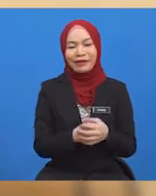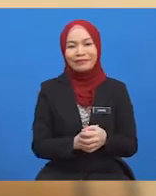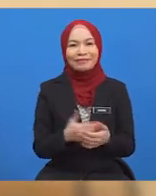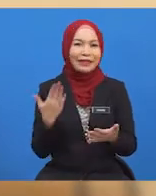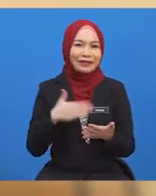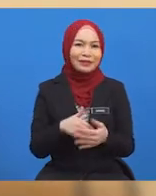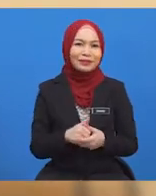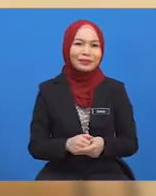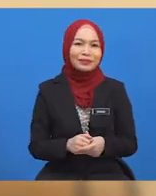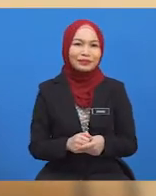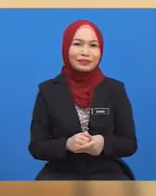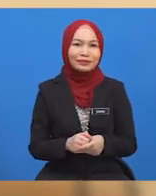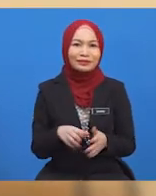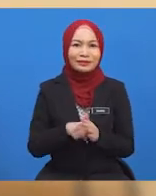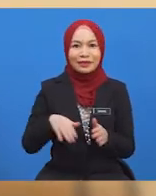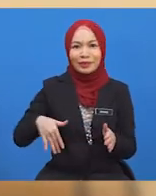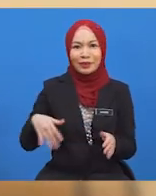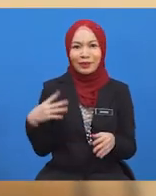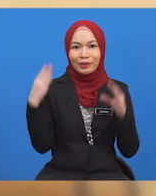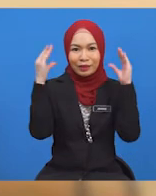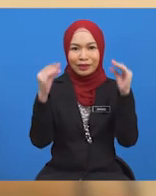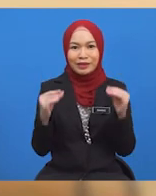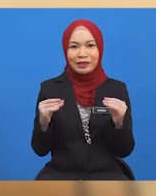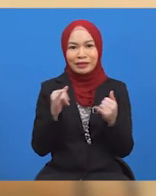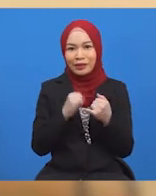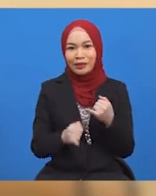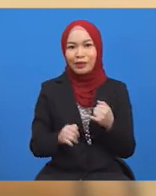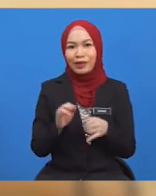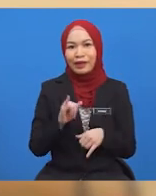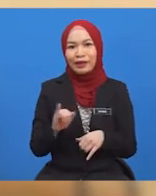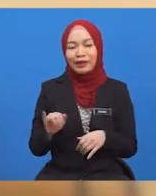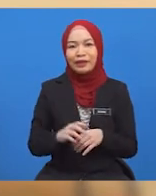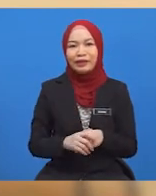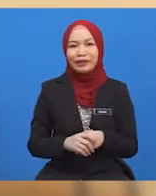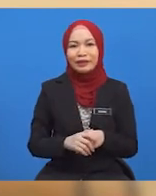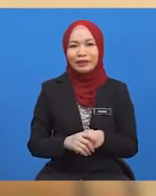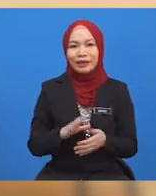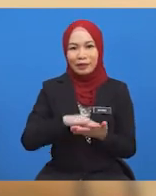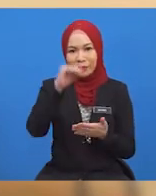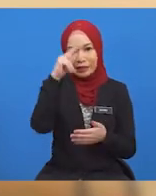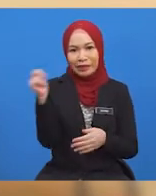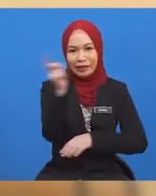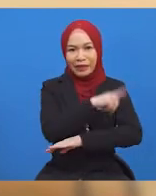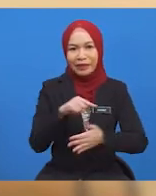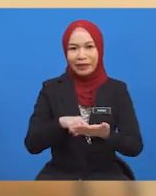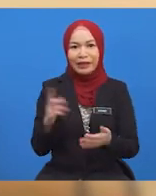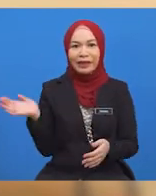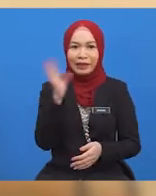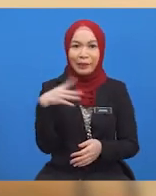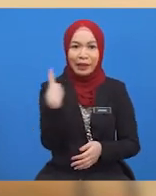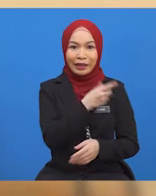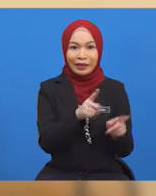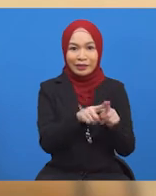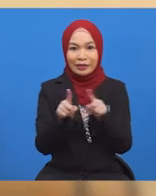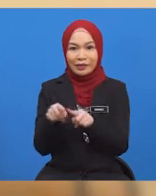Sebelum cikgu mengakhiri sesi pembelajaran hari ini, marilah kita sama-sama imbas kembali kandungan